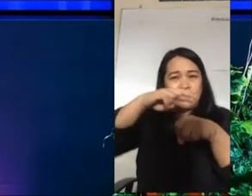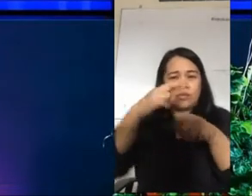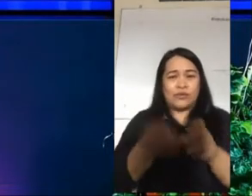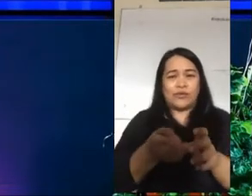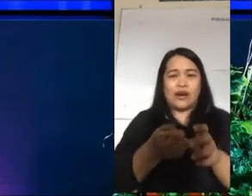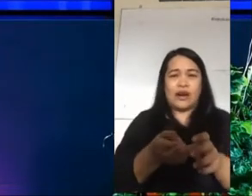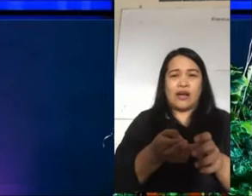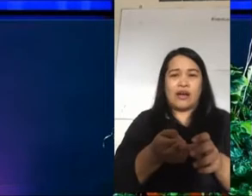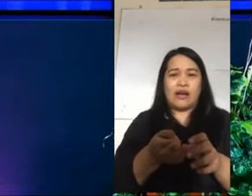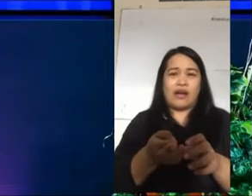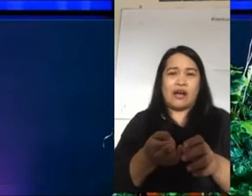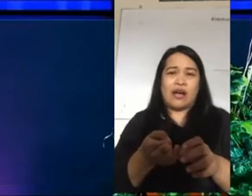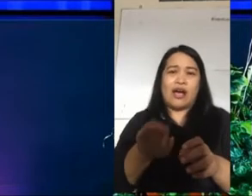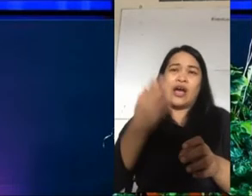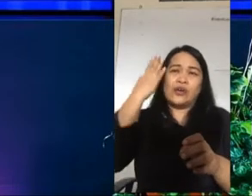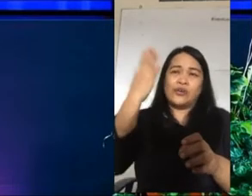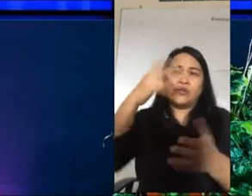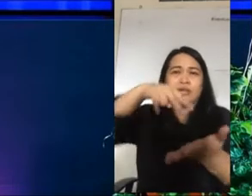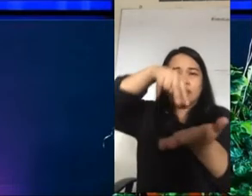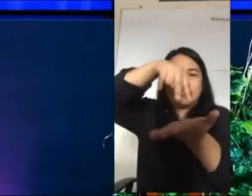kung saan pwede kang tumindi.